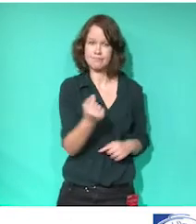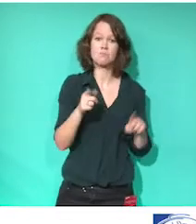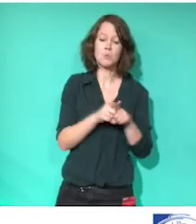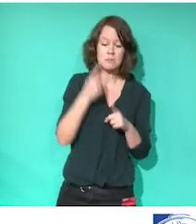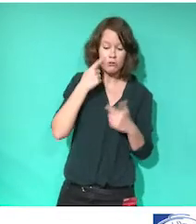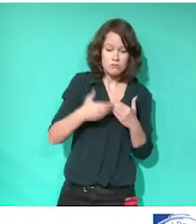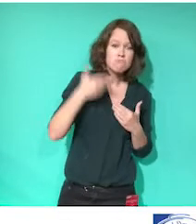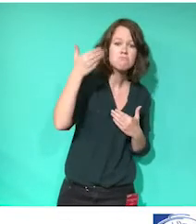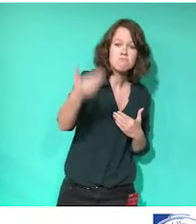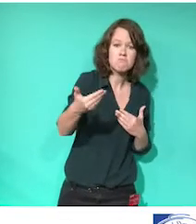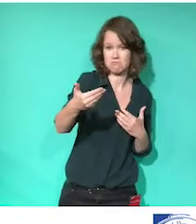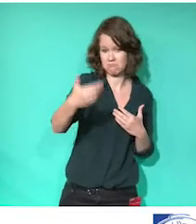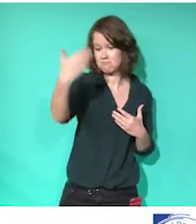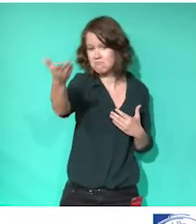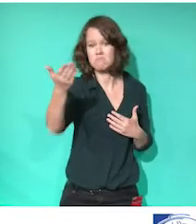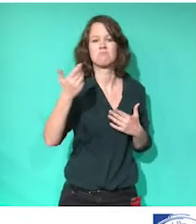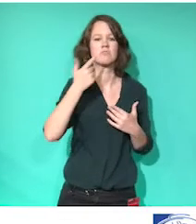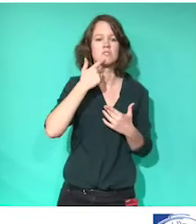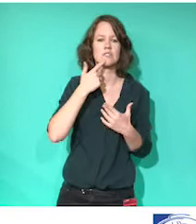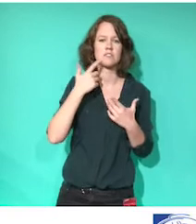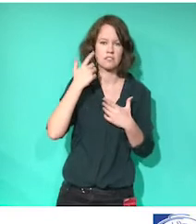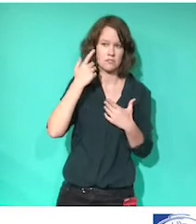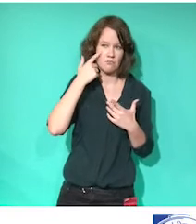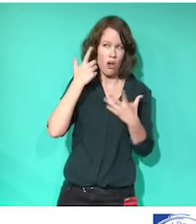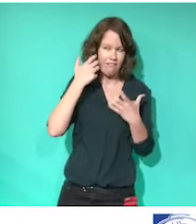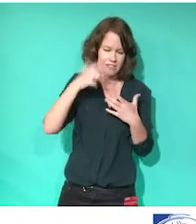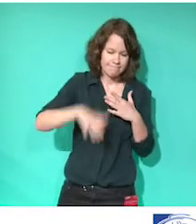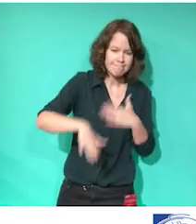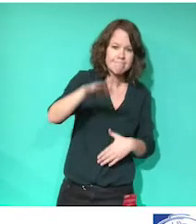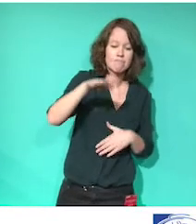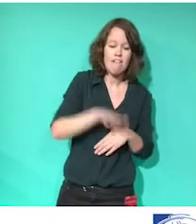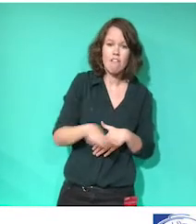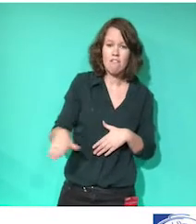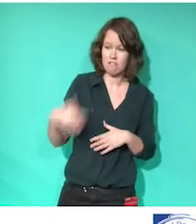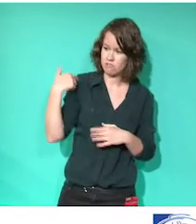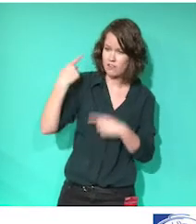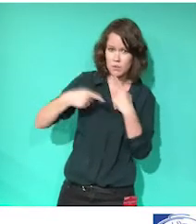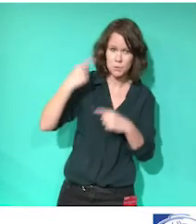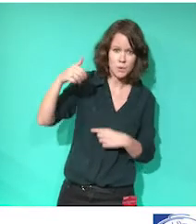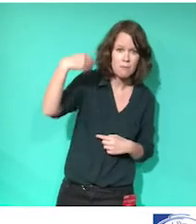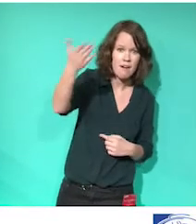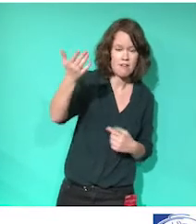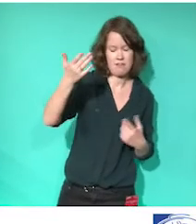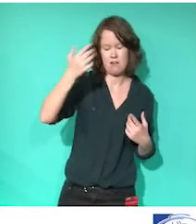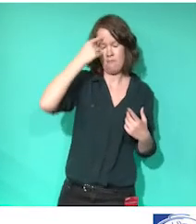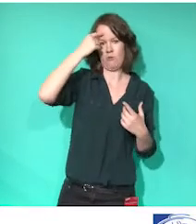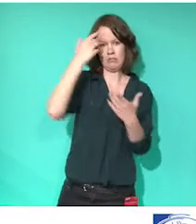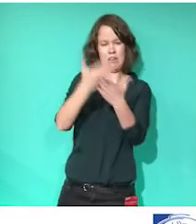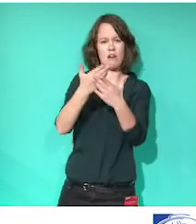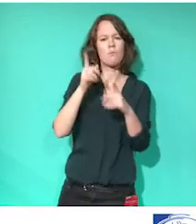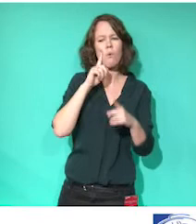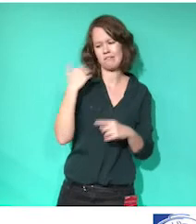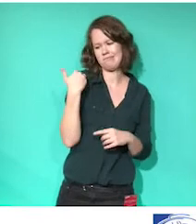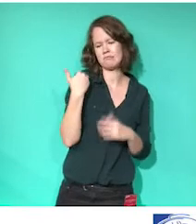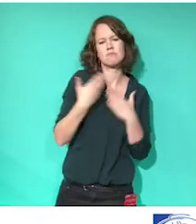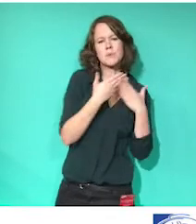l'avenir. Nous avons un sens très aigu des générations futures, voire très très très lointaines. Puisqu'à ce jour, d'après les dernières